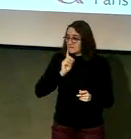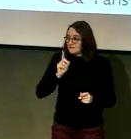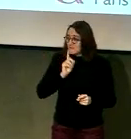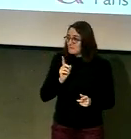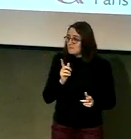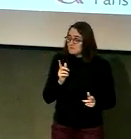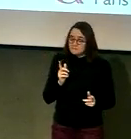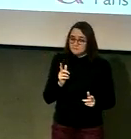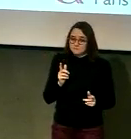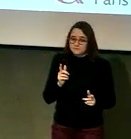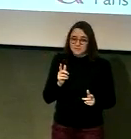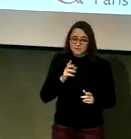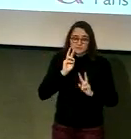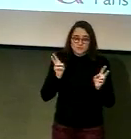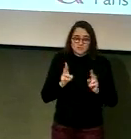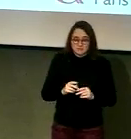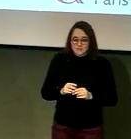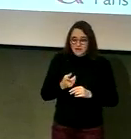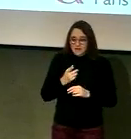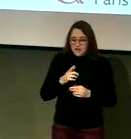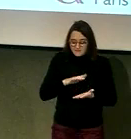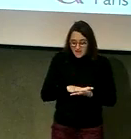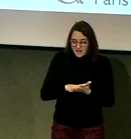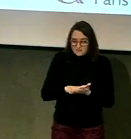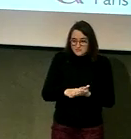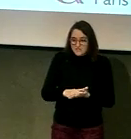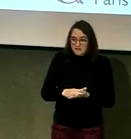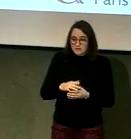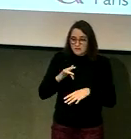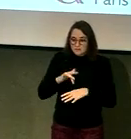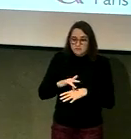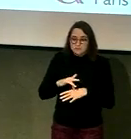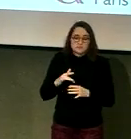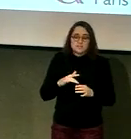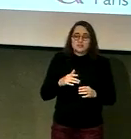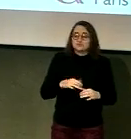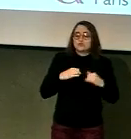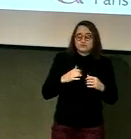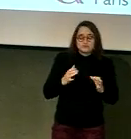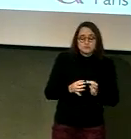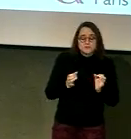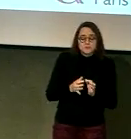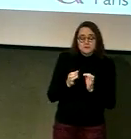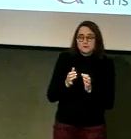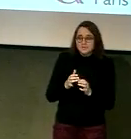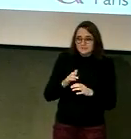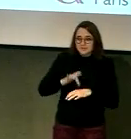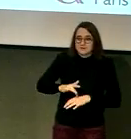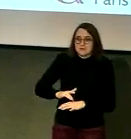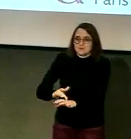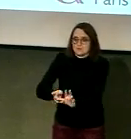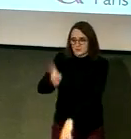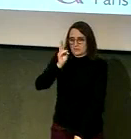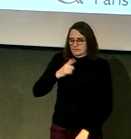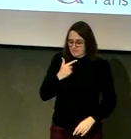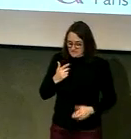consommations augmentent au fur et à mesure de l'âge. Elles deviennent quotidiennes au fur et à mesure de l'âge. Donc plus vous avez des grossesses tardives, plus vous avez un risque